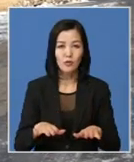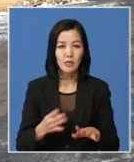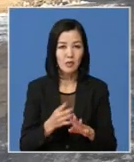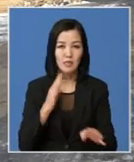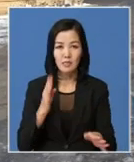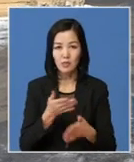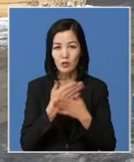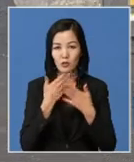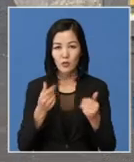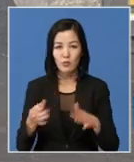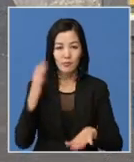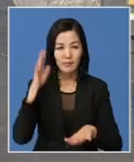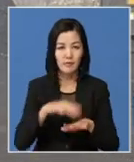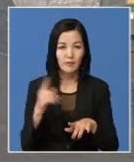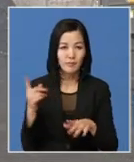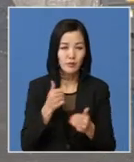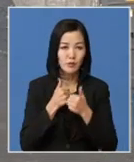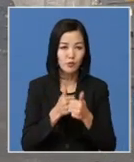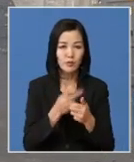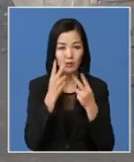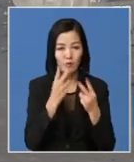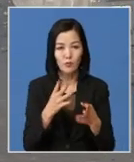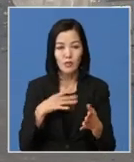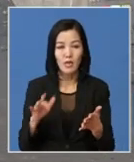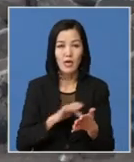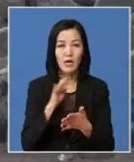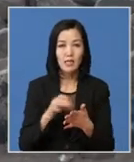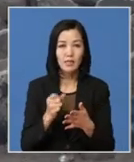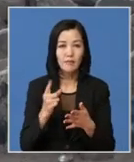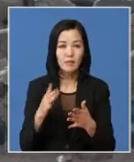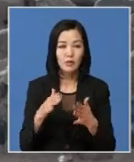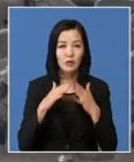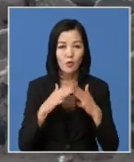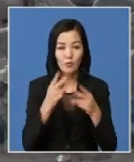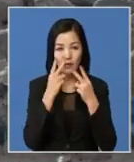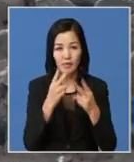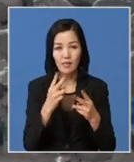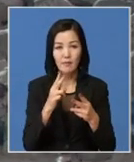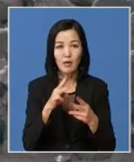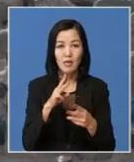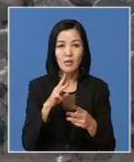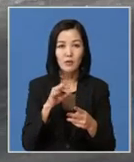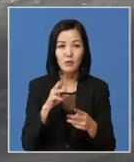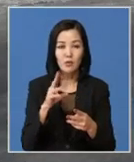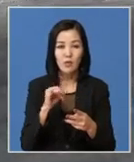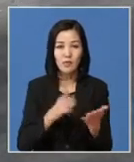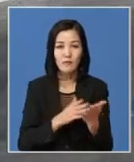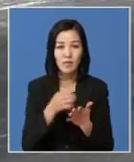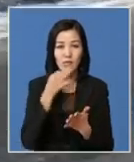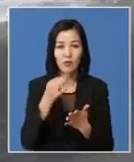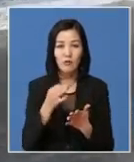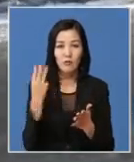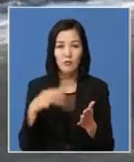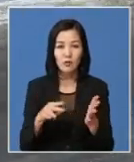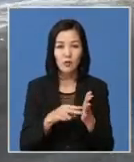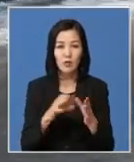кезек жоқ екенін облыс әкімінің бірінші орынбасары да көрді. Шаһардағы бірнеше қойманы аралап шыққан Ләззат Тұрлашевқа салаға жауапты мамандар